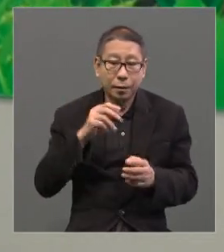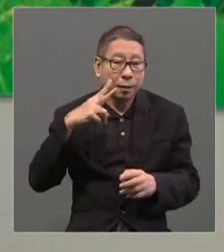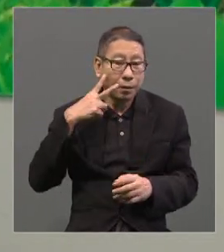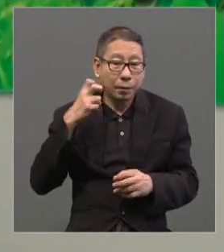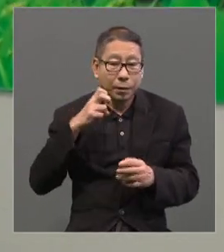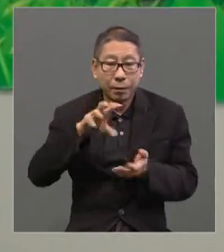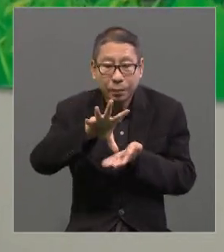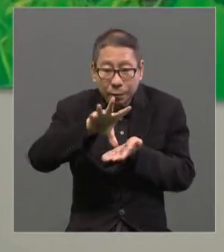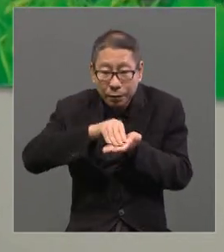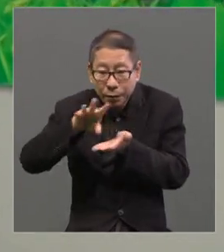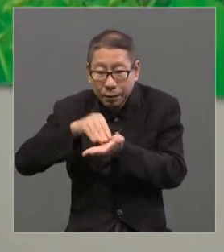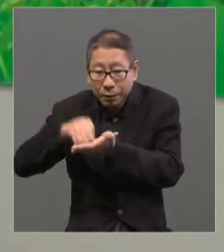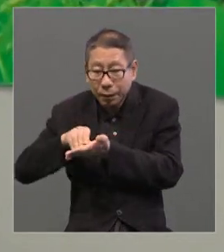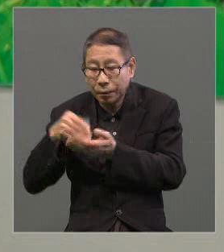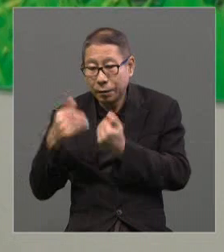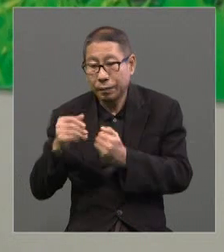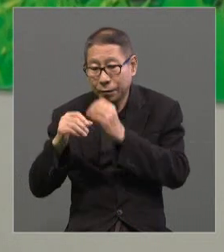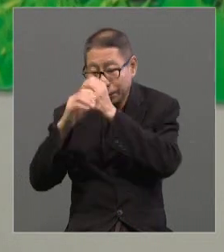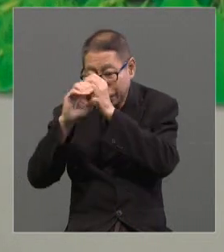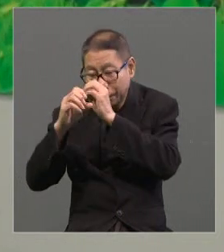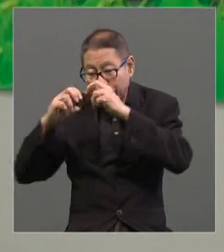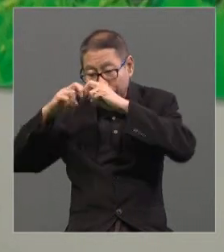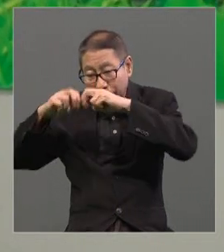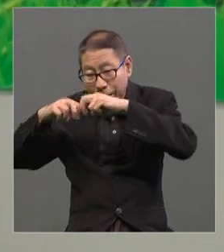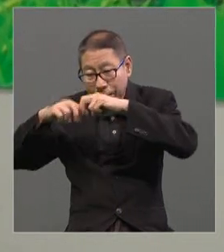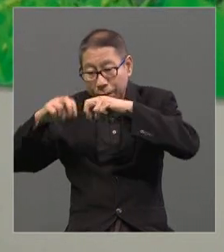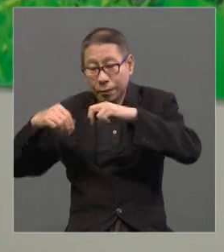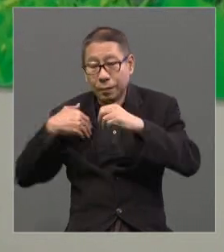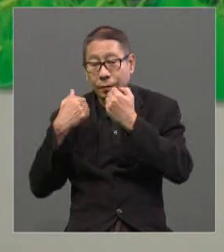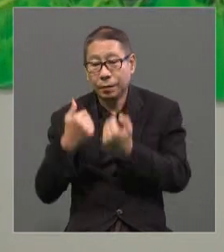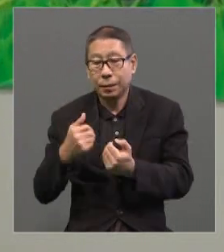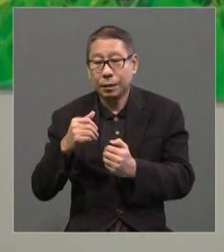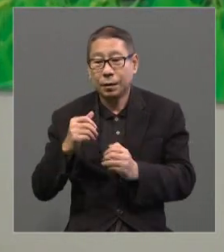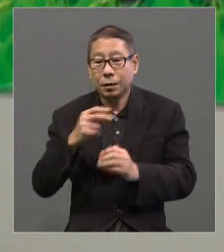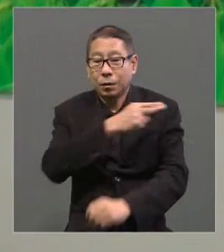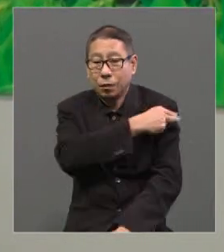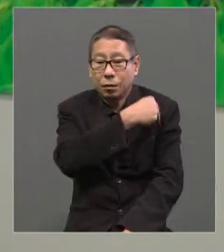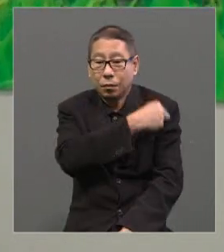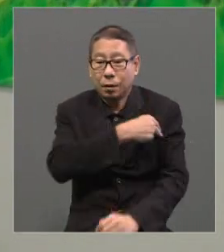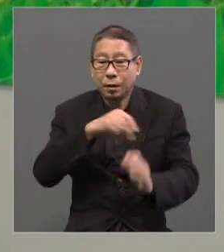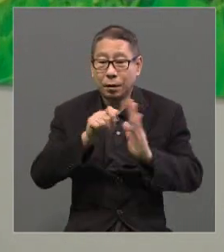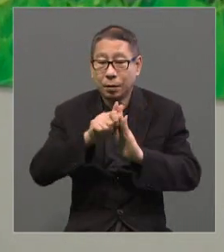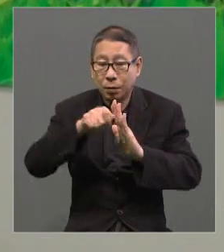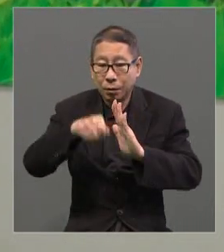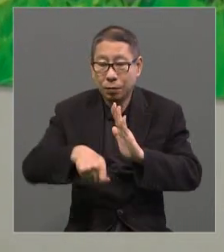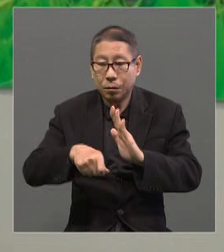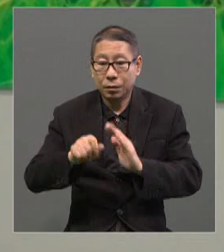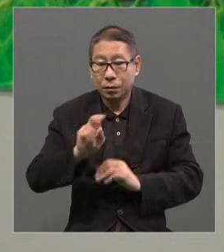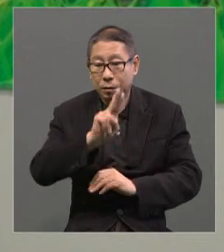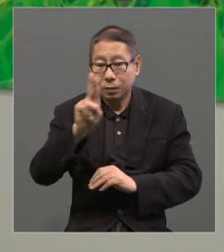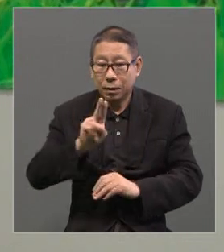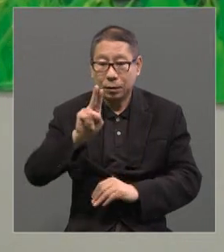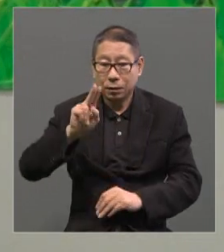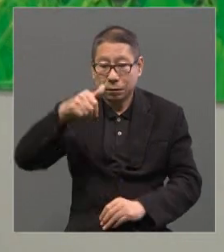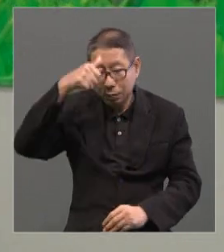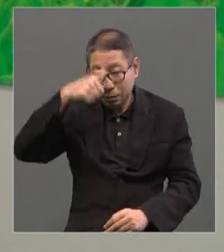แห่งนะครับส่งตรวจที่ศูนย์วิทยาศาสตร์การแพทย์นครราชสีมาของเราซึ่งก็คงใช้เวลา 2-3 วันนะซึ่งเ